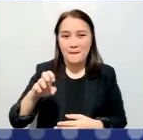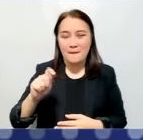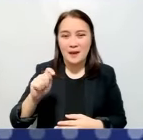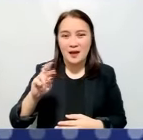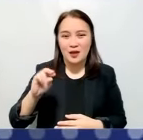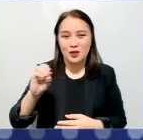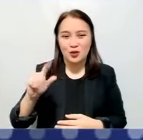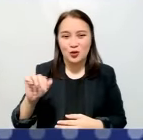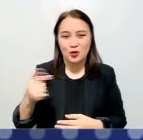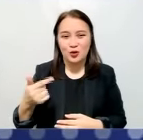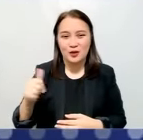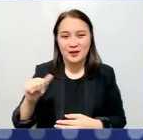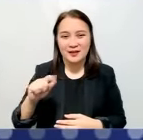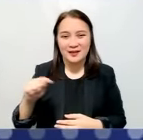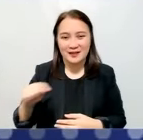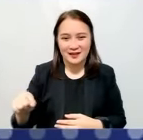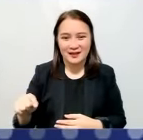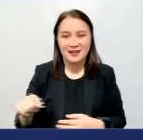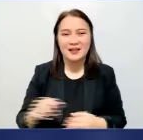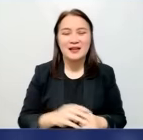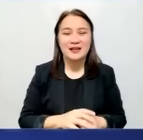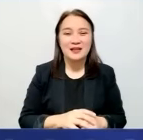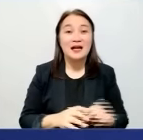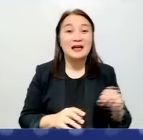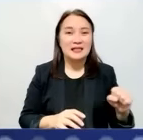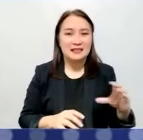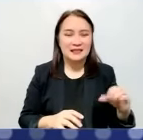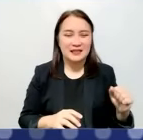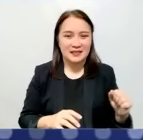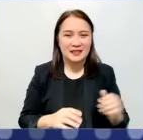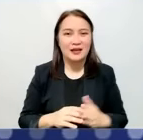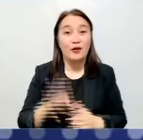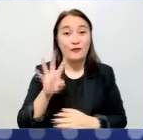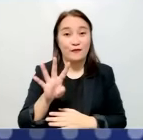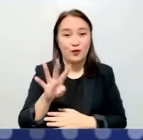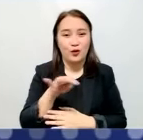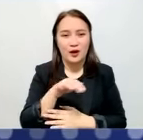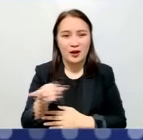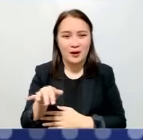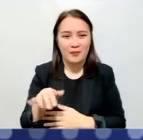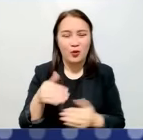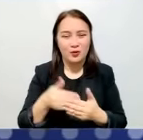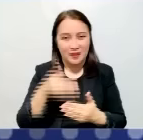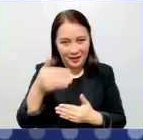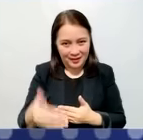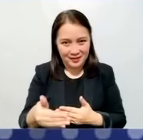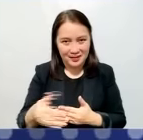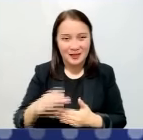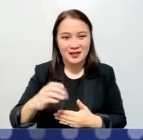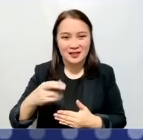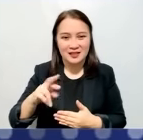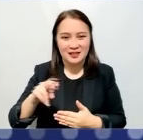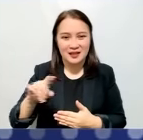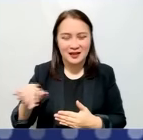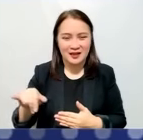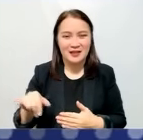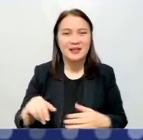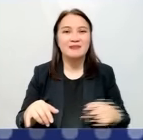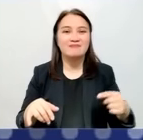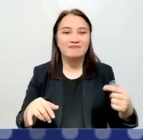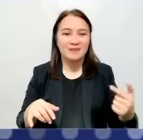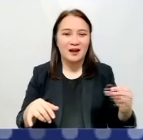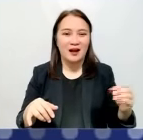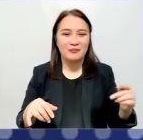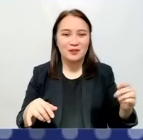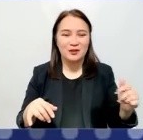Group Athletics ng alas 4. Susunod dyan, magaharap ang Cherry Tigo Crossovers at Capital One Solar Spikers ng alas